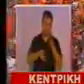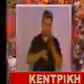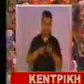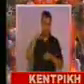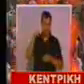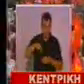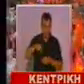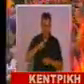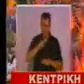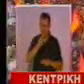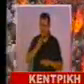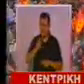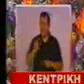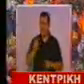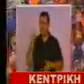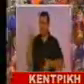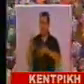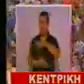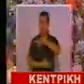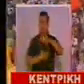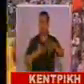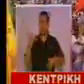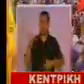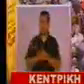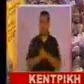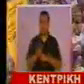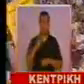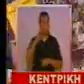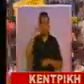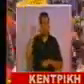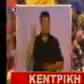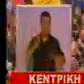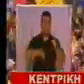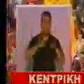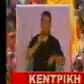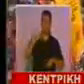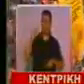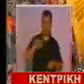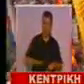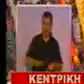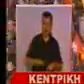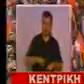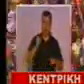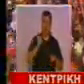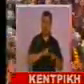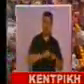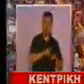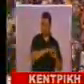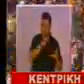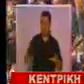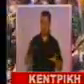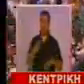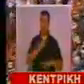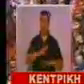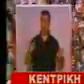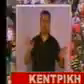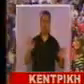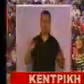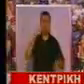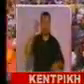Μπερδεύονται τα πράγματα. Μην ξεχνάτε ότι υπάρχουν και αυτοί που θέλουν να βγάλουν την Ελλάδα από την Ευρωζώνη για λογαριασμό